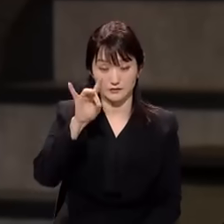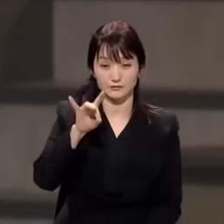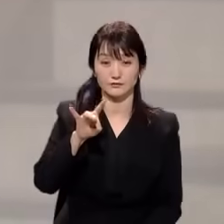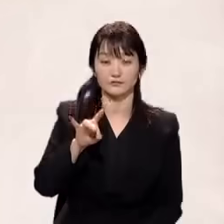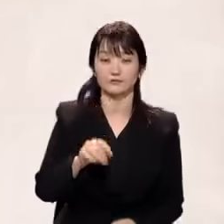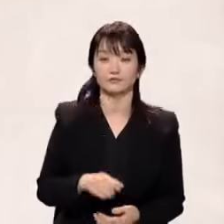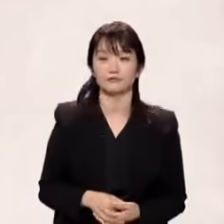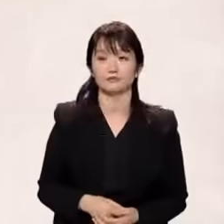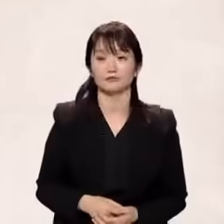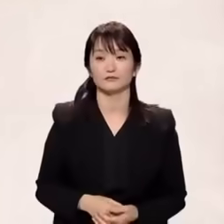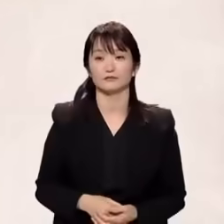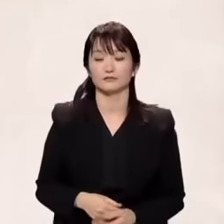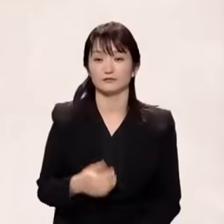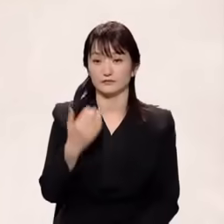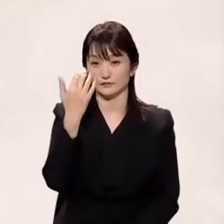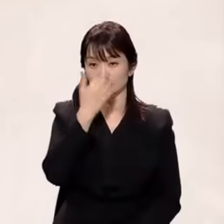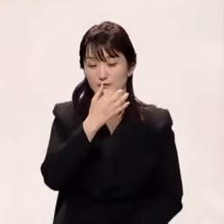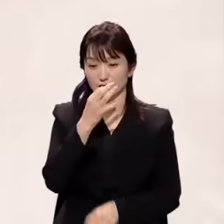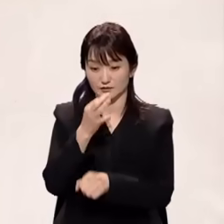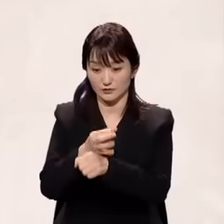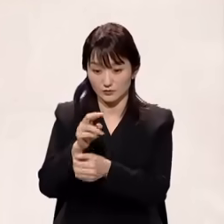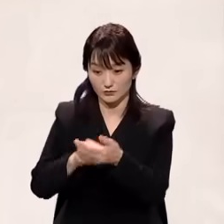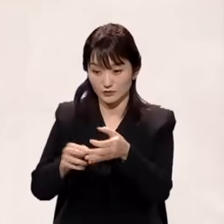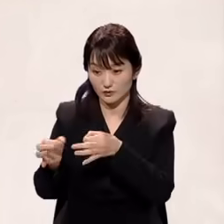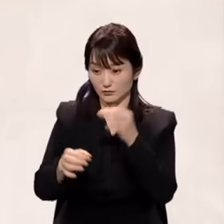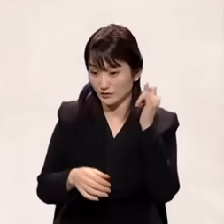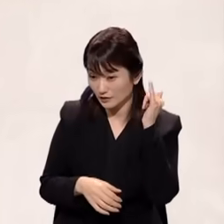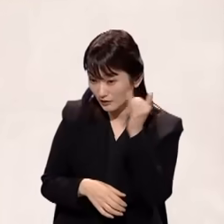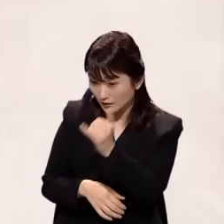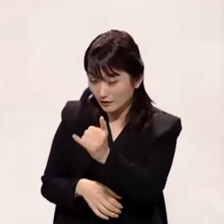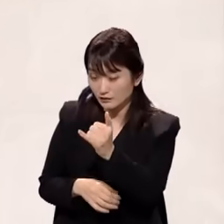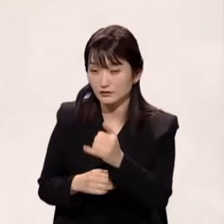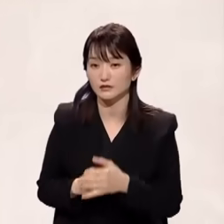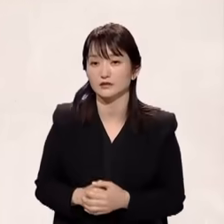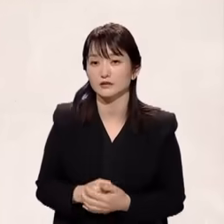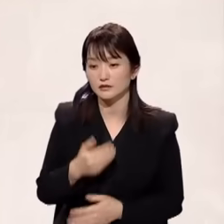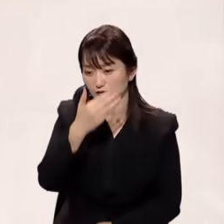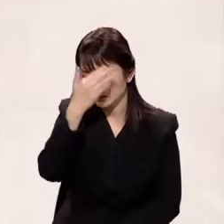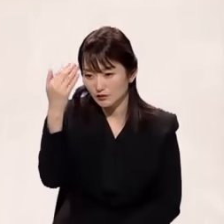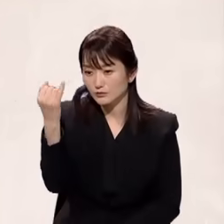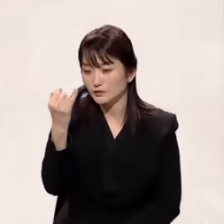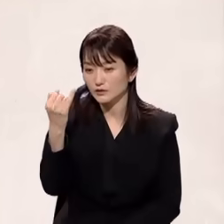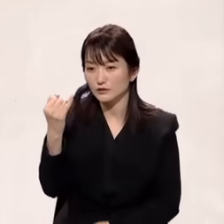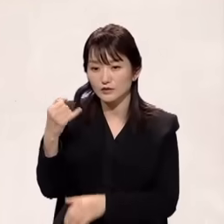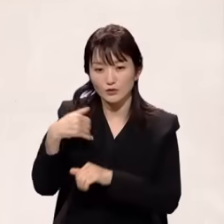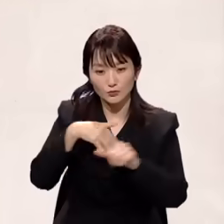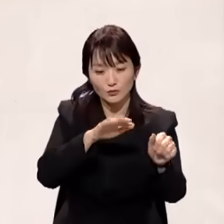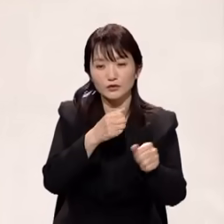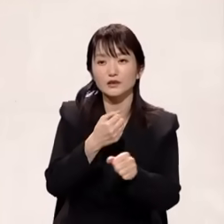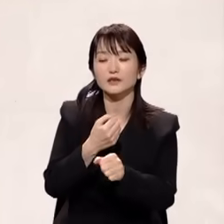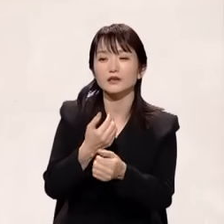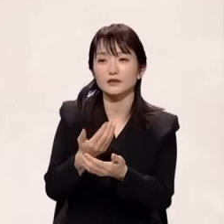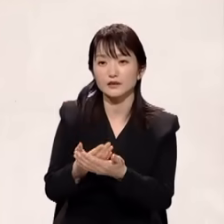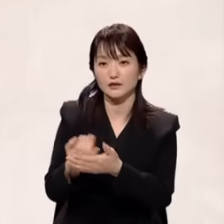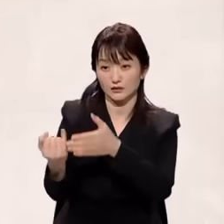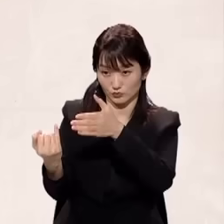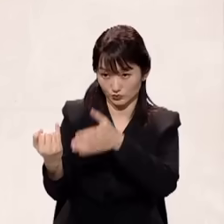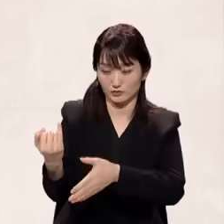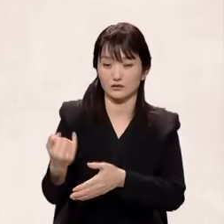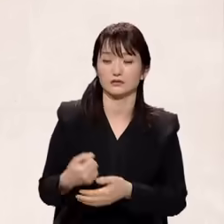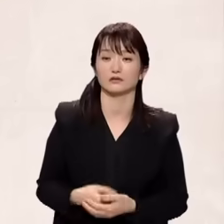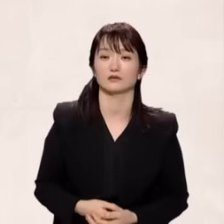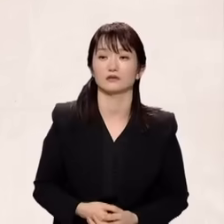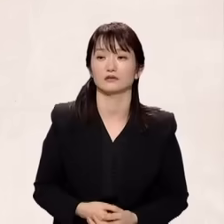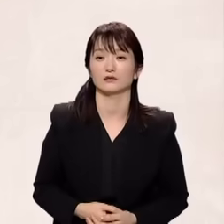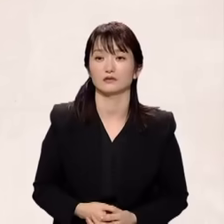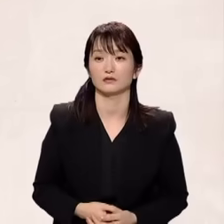이 성매매 업소에 전화를 해가지고 젊은 사람을 부탁한다라고 얘기를 했던 거. 그래서 저는